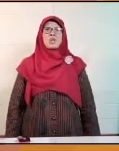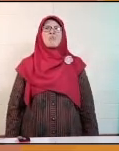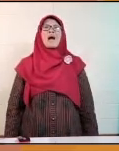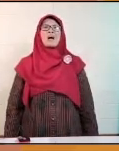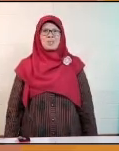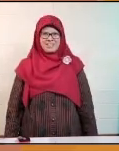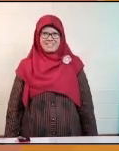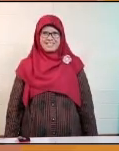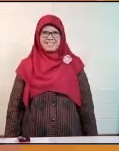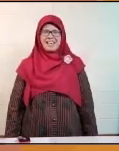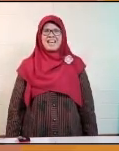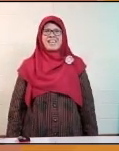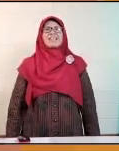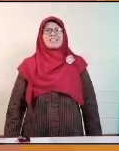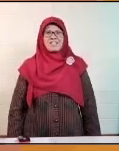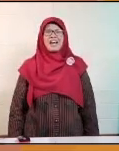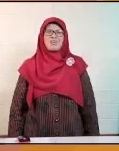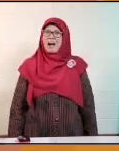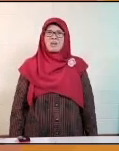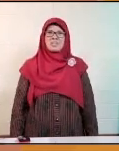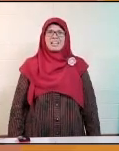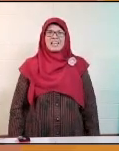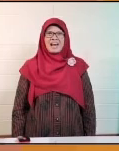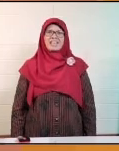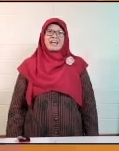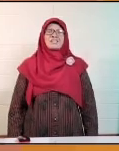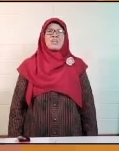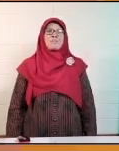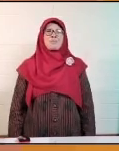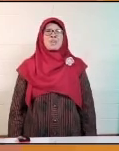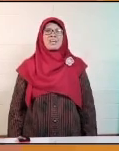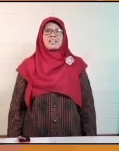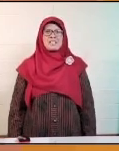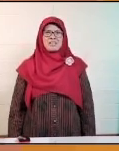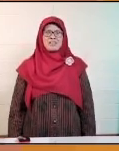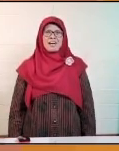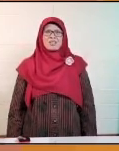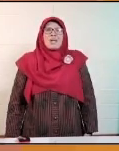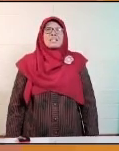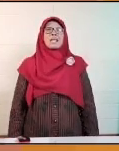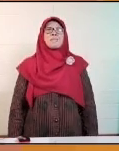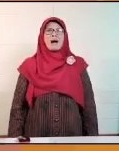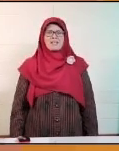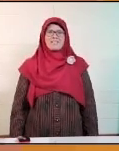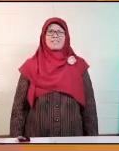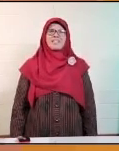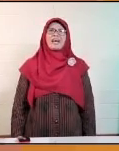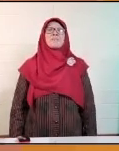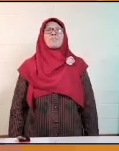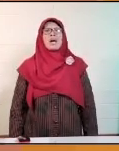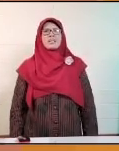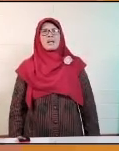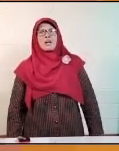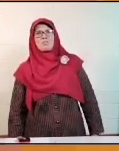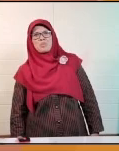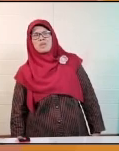sudah Wangun Ya sudah Wangun dilihat karena sudah pelopor sional sudah seimbang